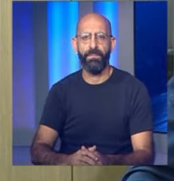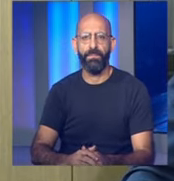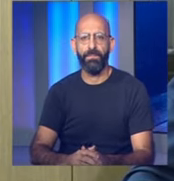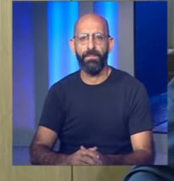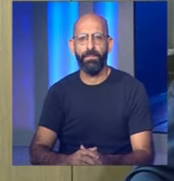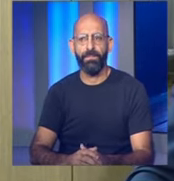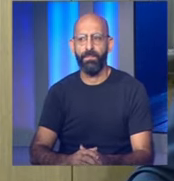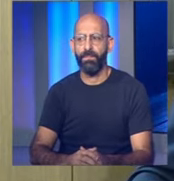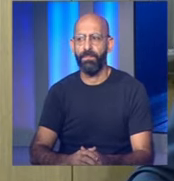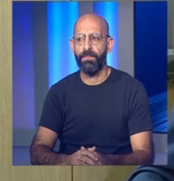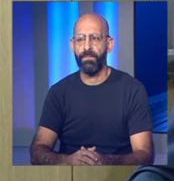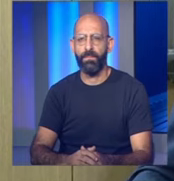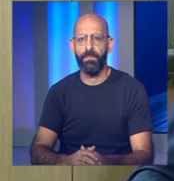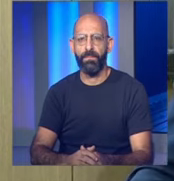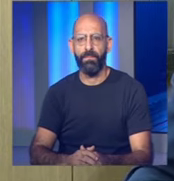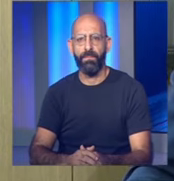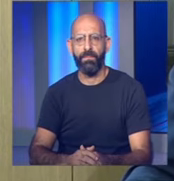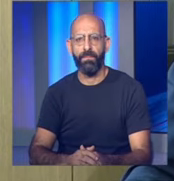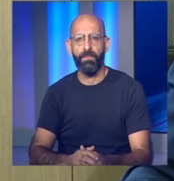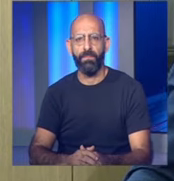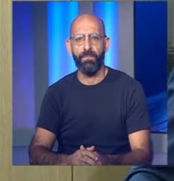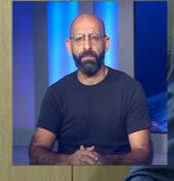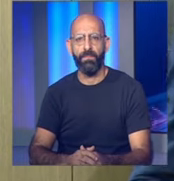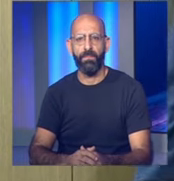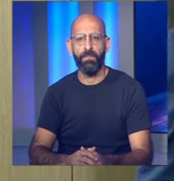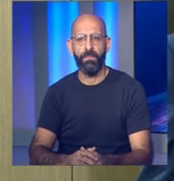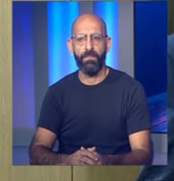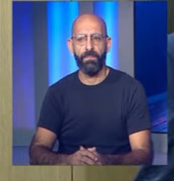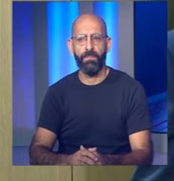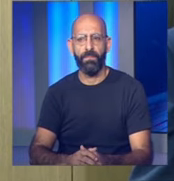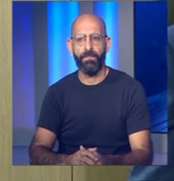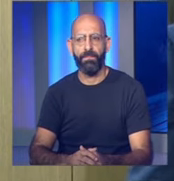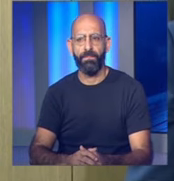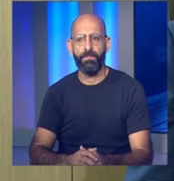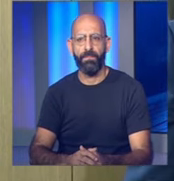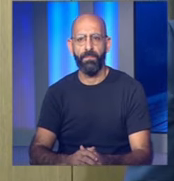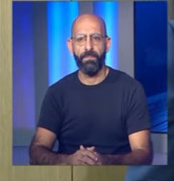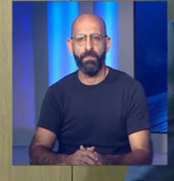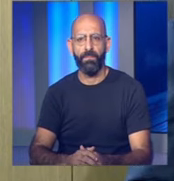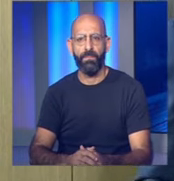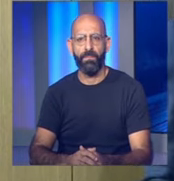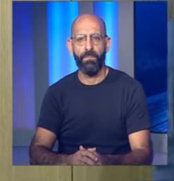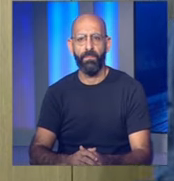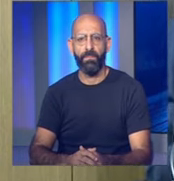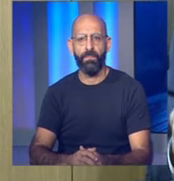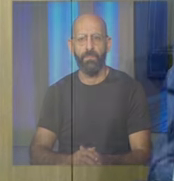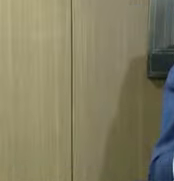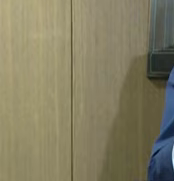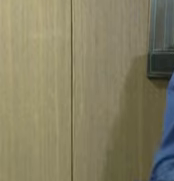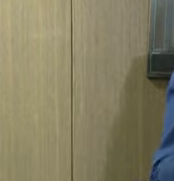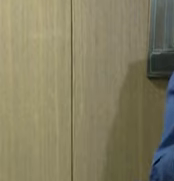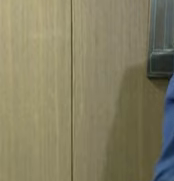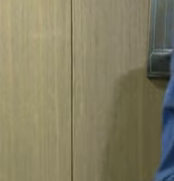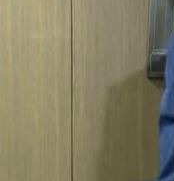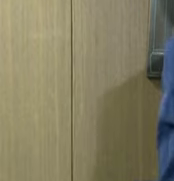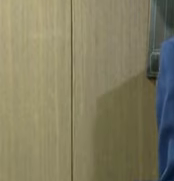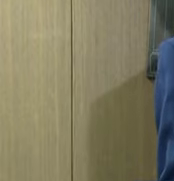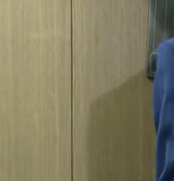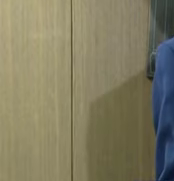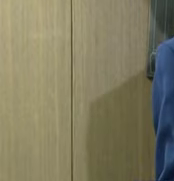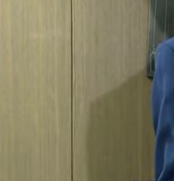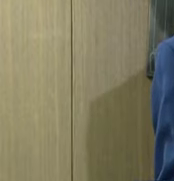كان دور الجيش فعال، قدي هو قدر بخبرته وبعمله أنه يقدر يكون على